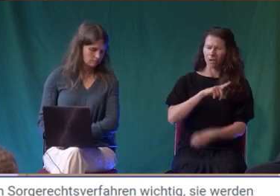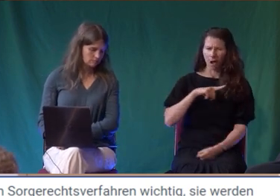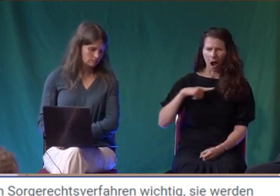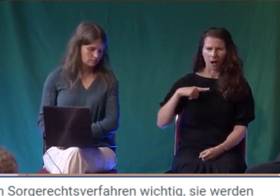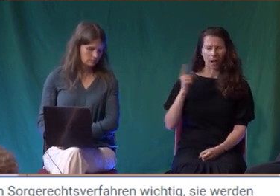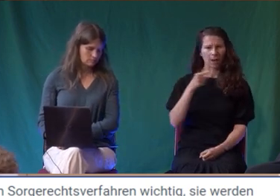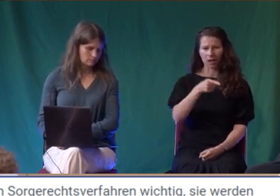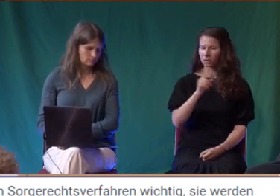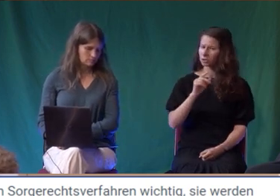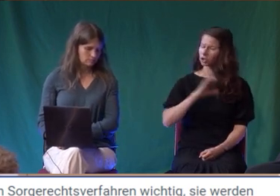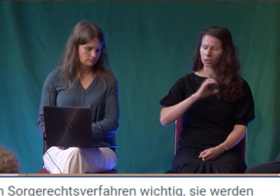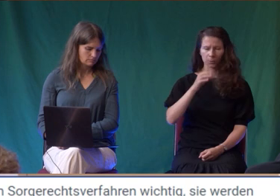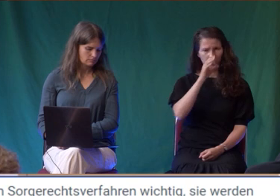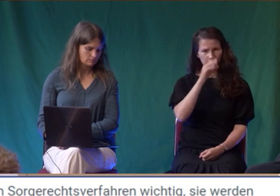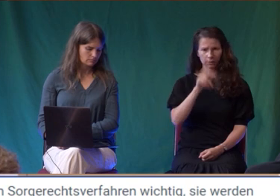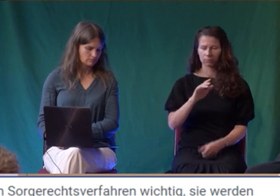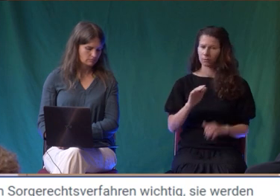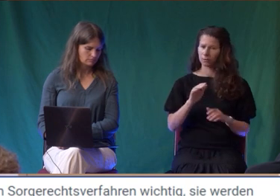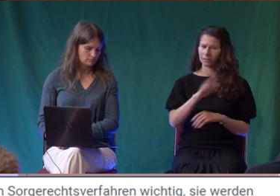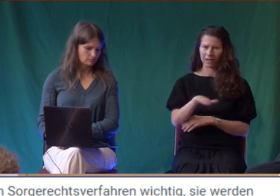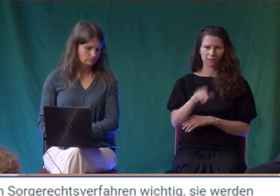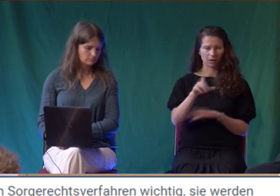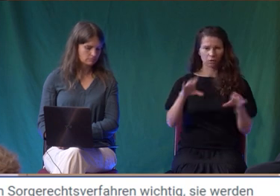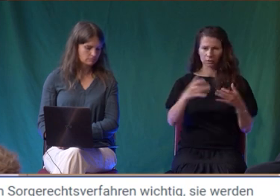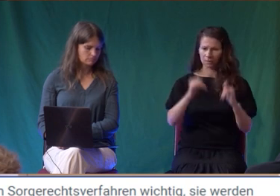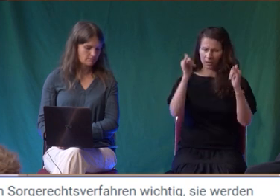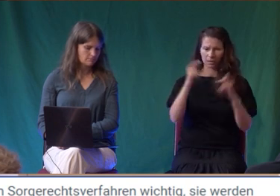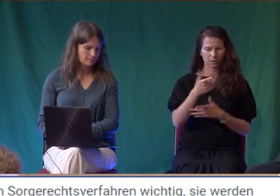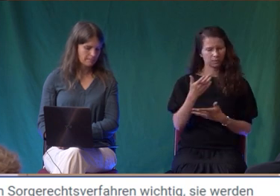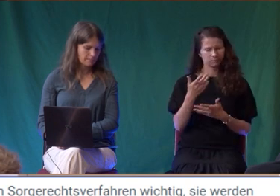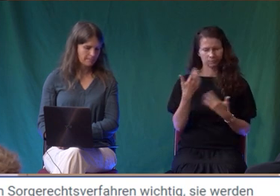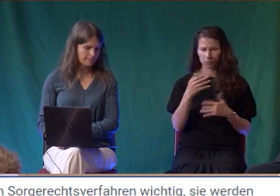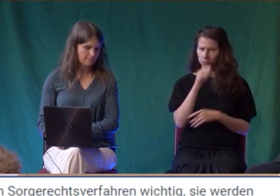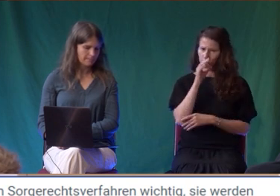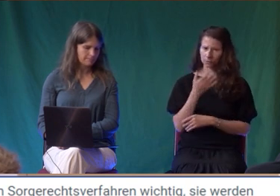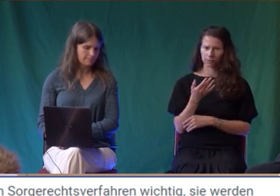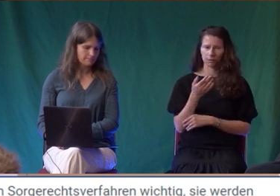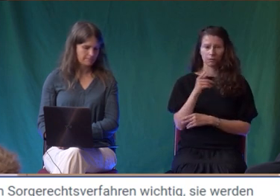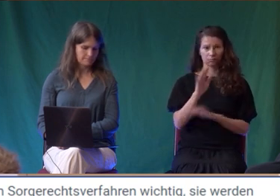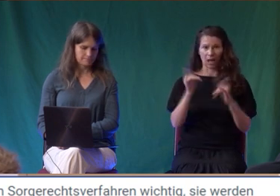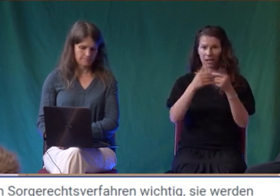Unterstützung und Teilhabe am Leben ihrer Kinder und letztendlich um ihre Eltern Rechte